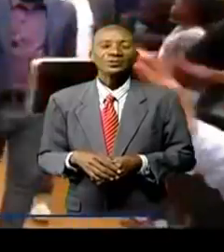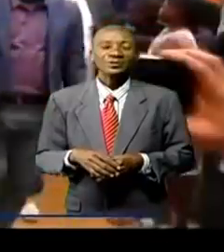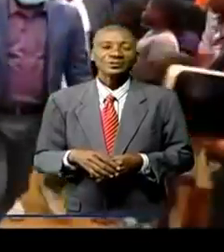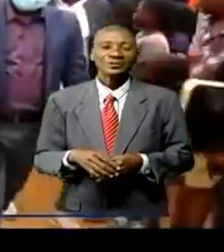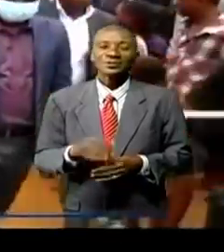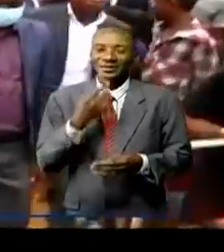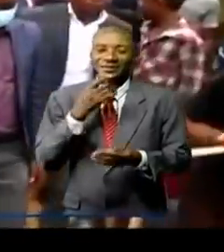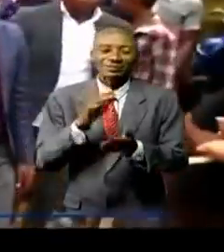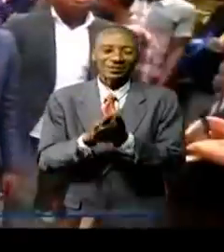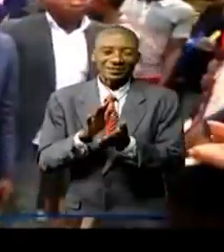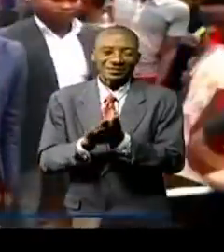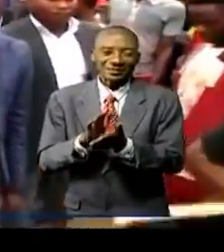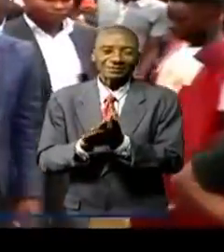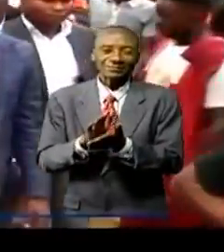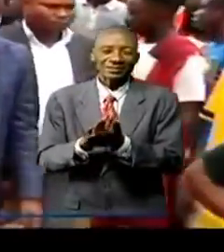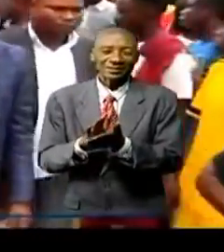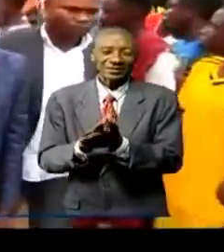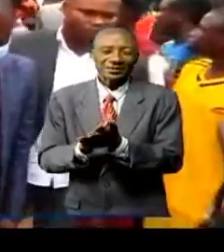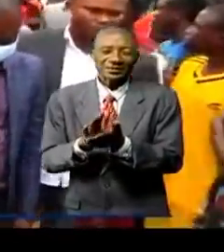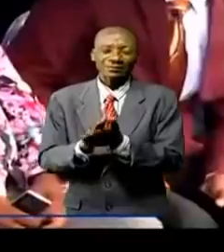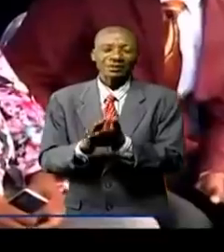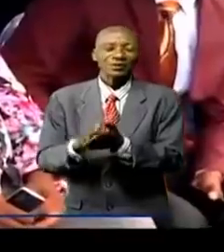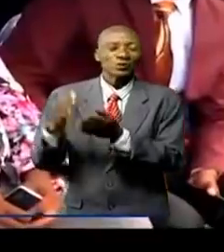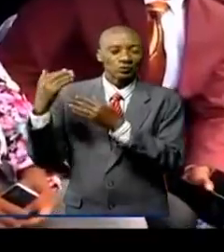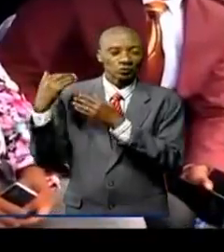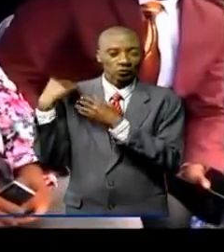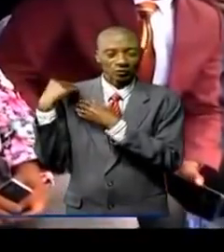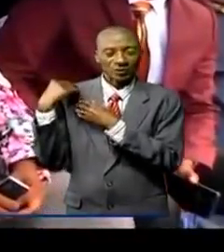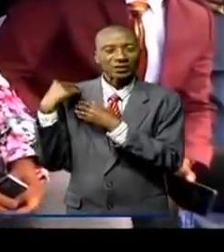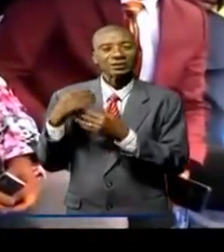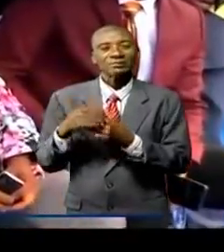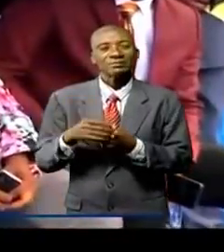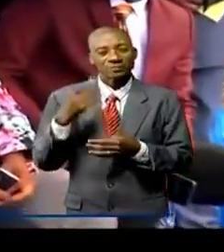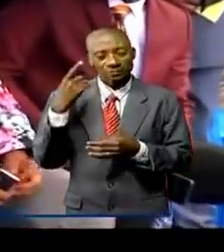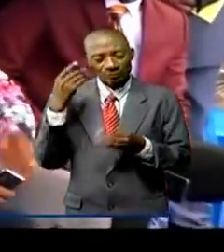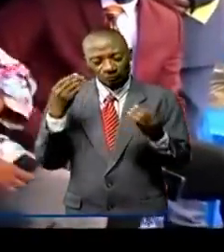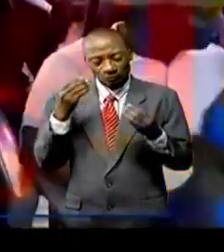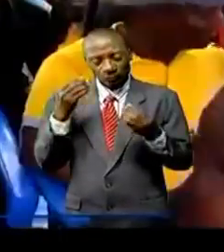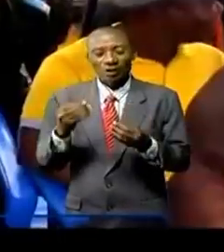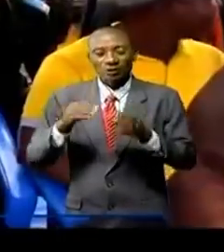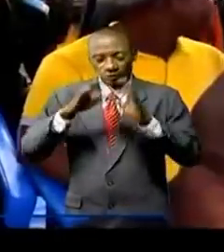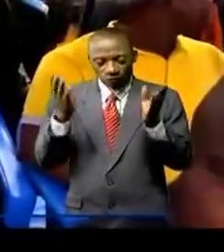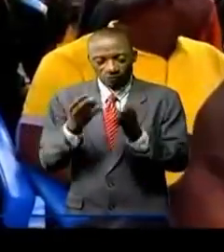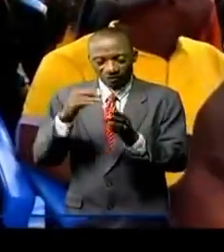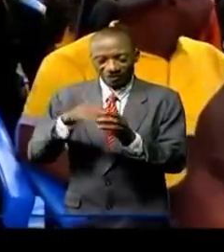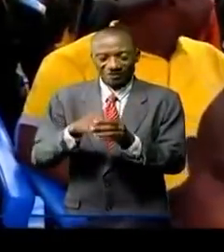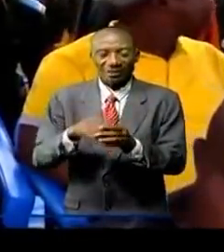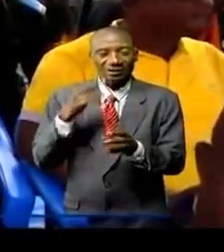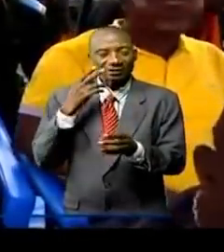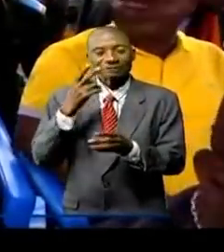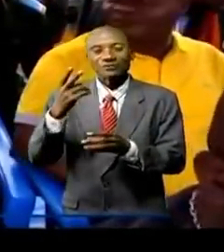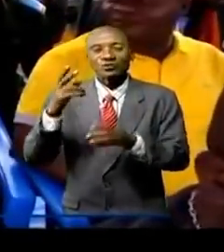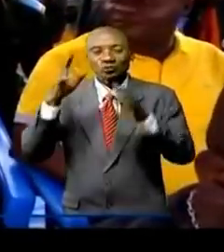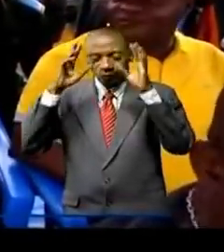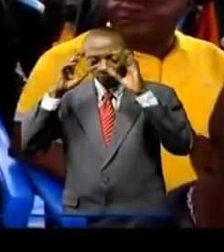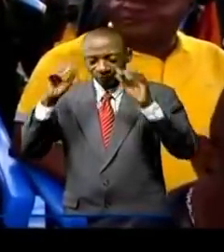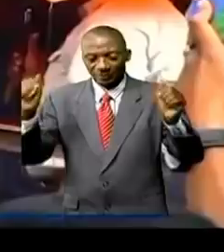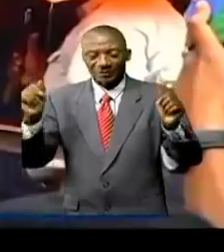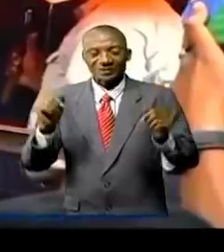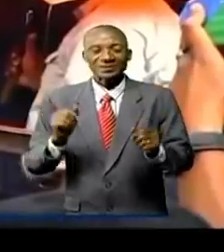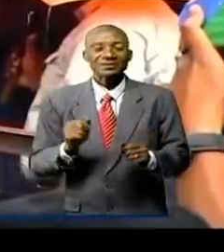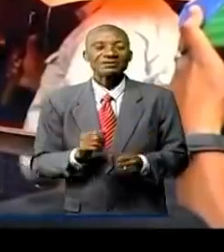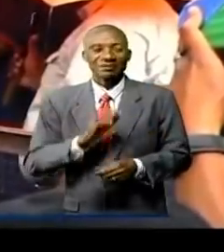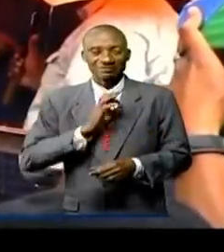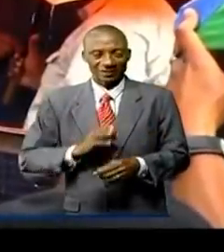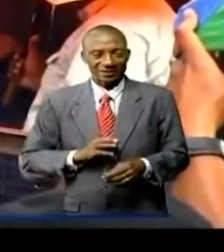Luimba Makoso, qui ne ménage aucun effort pour matérialiser la vision du chef de l'État, le développement à partir de la base. Dans le souci